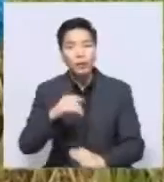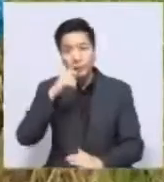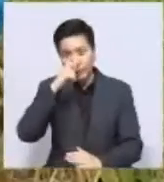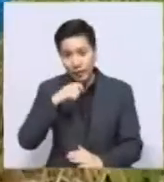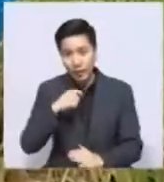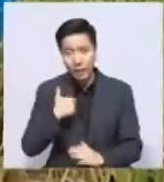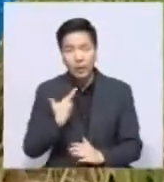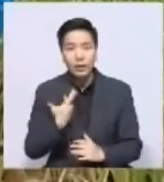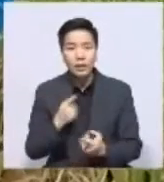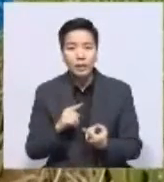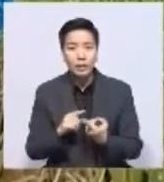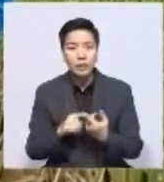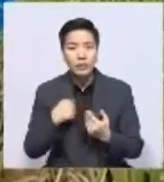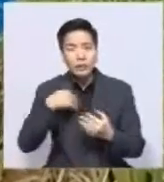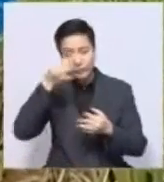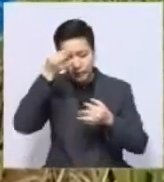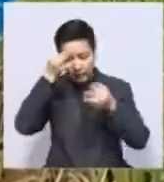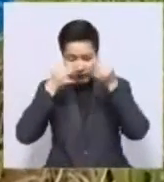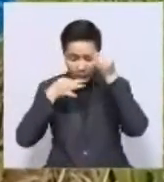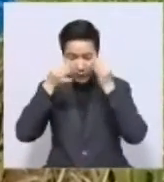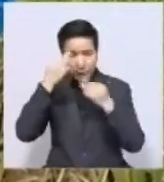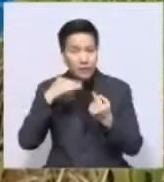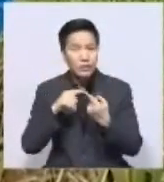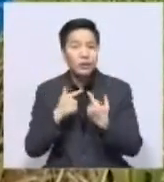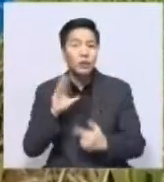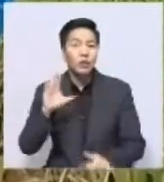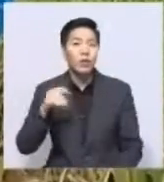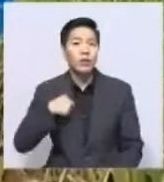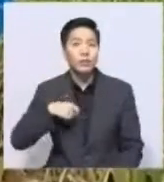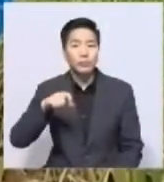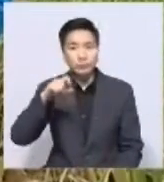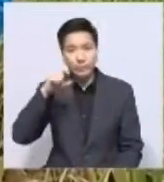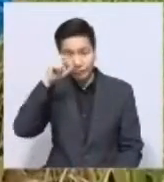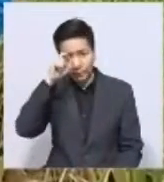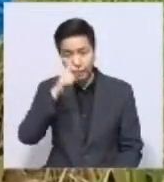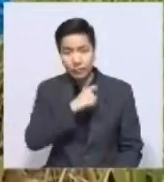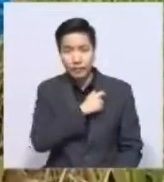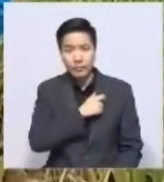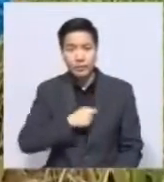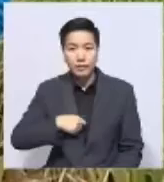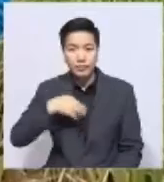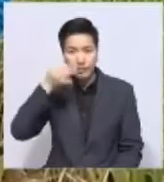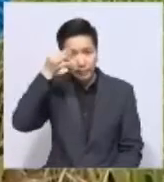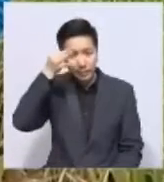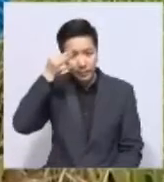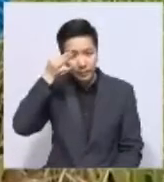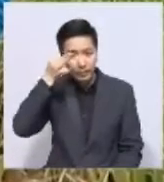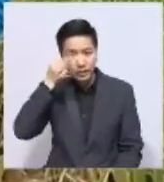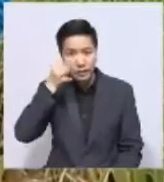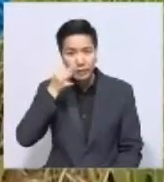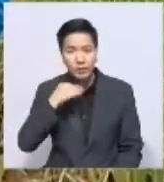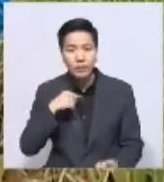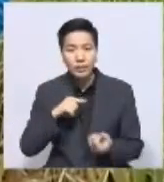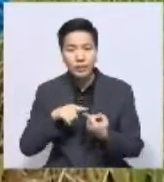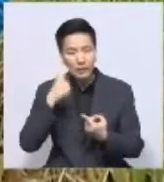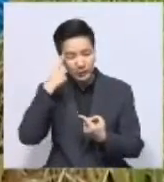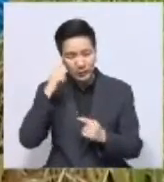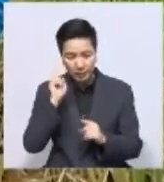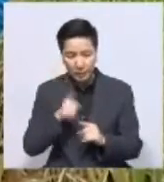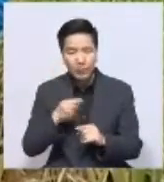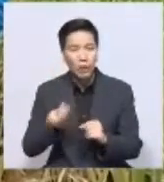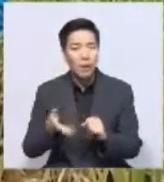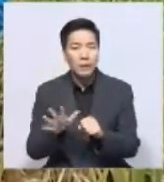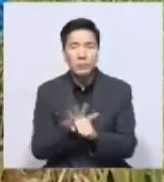ระเศโทที่ทังทนถาลายรวมคงท่วมไท